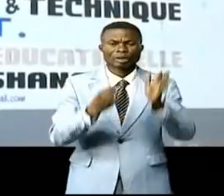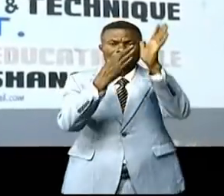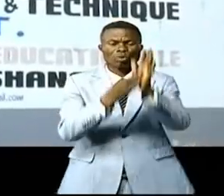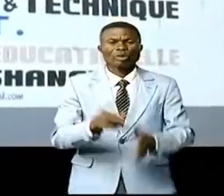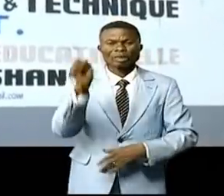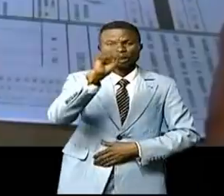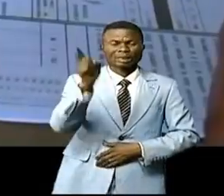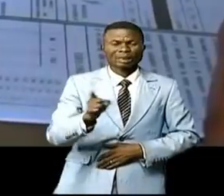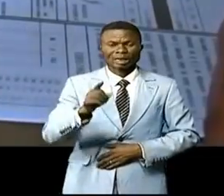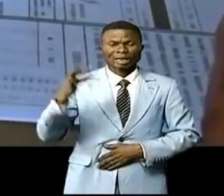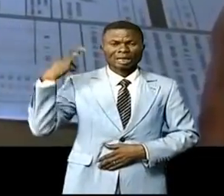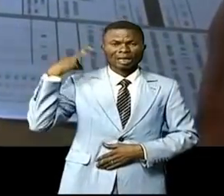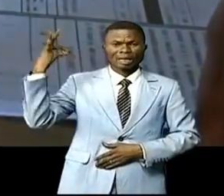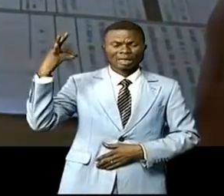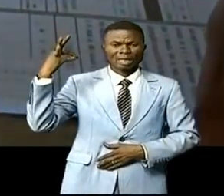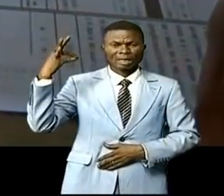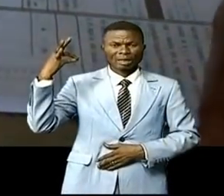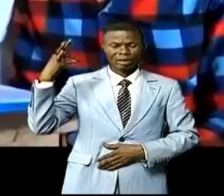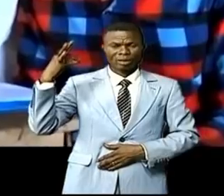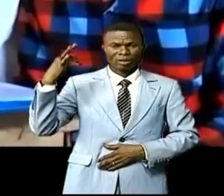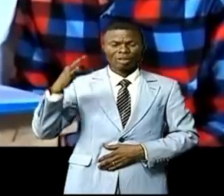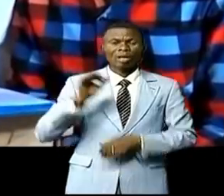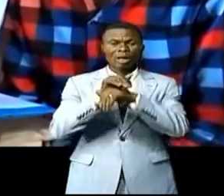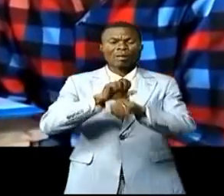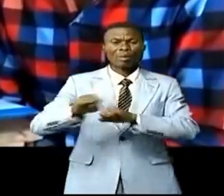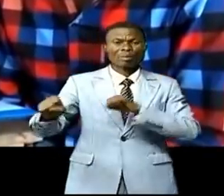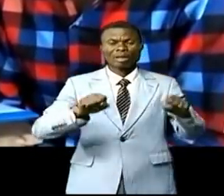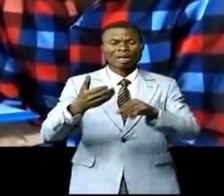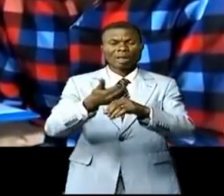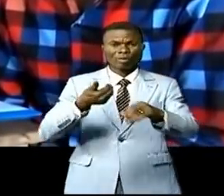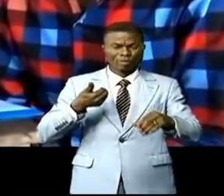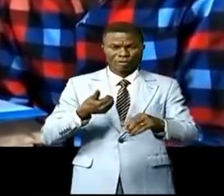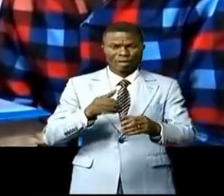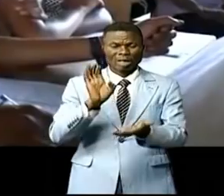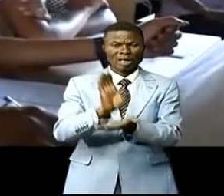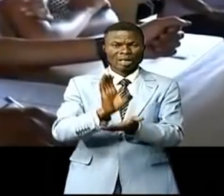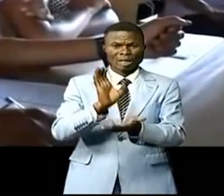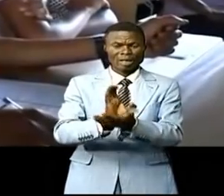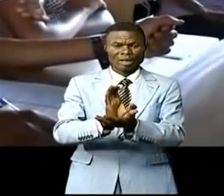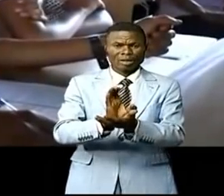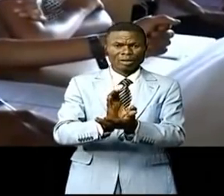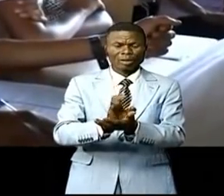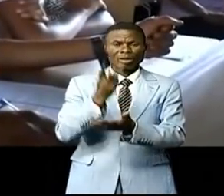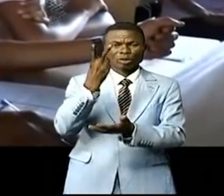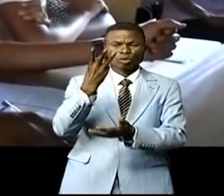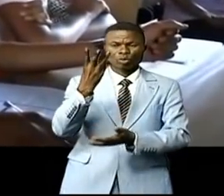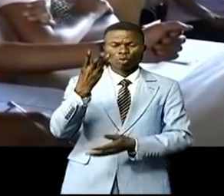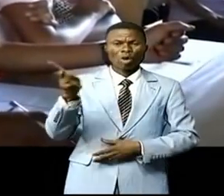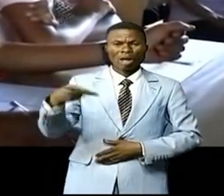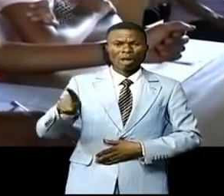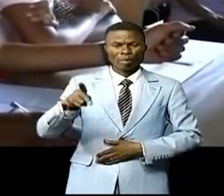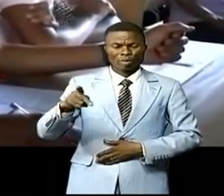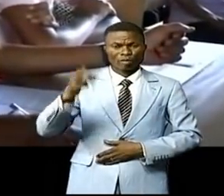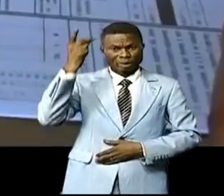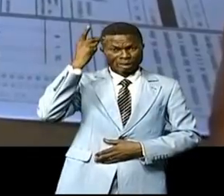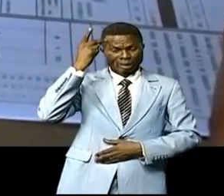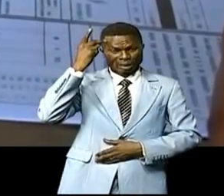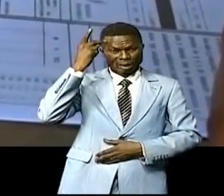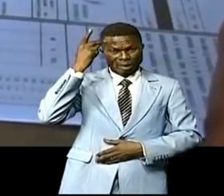830 candidats vont connaître ces épreuves préliminaires des certifications dans les 3 provinces éducationnelles de Kinshasa,